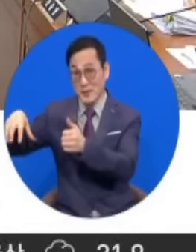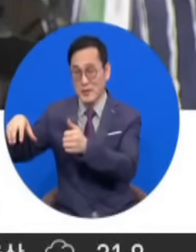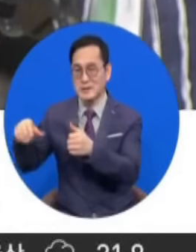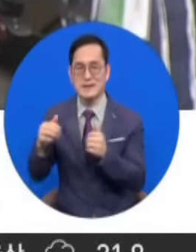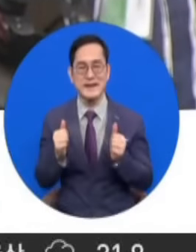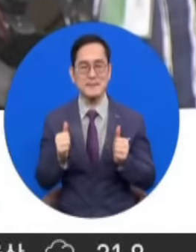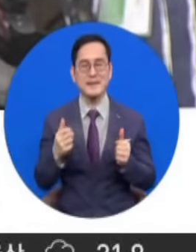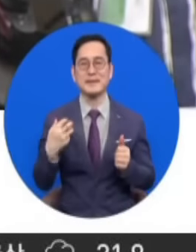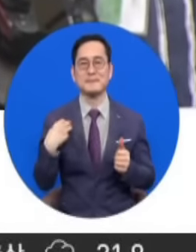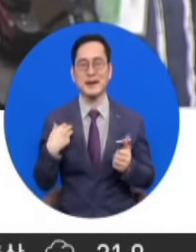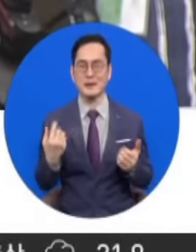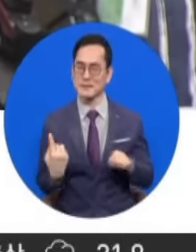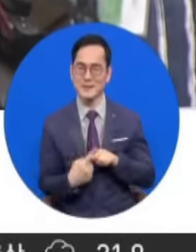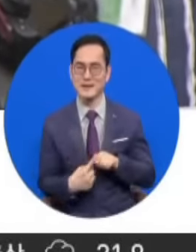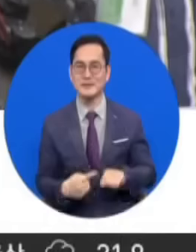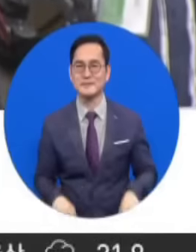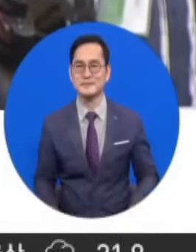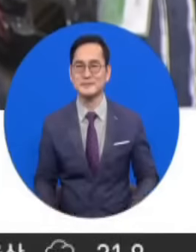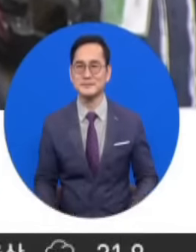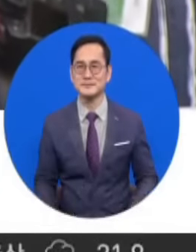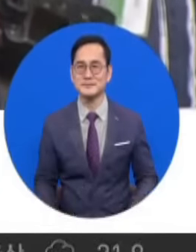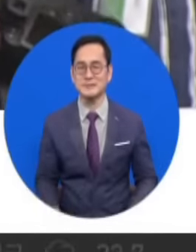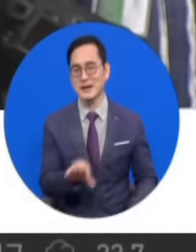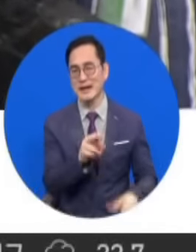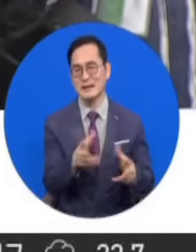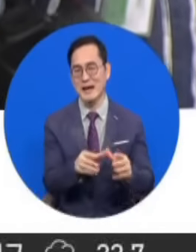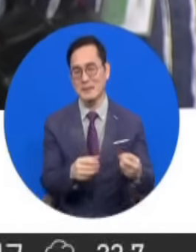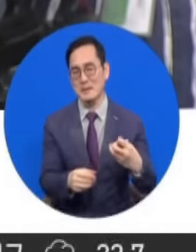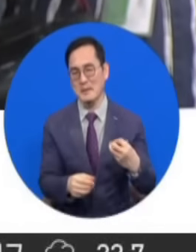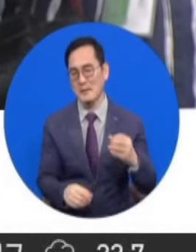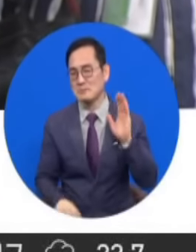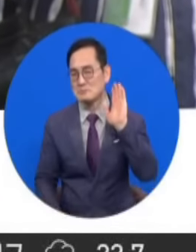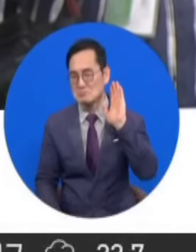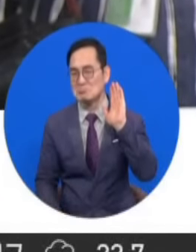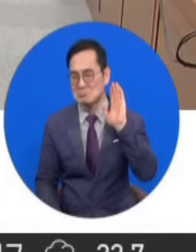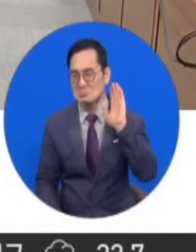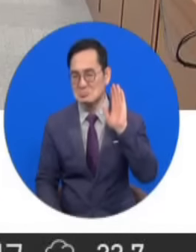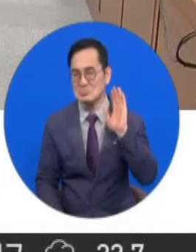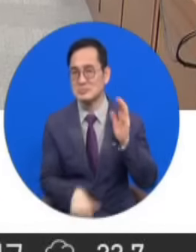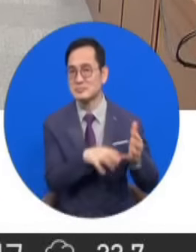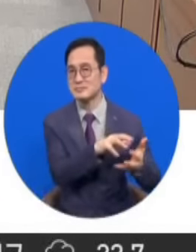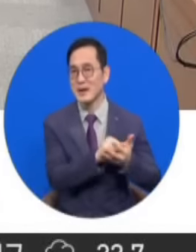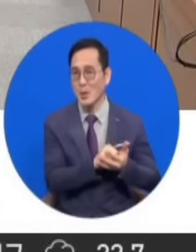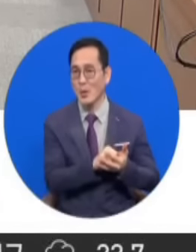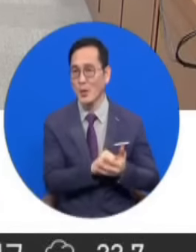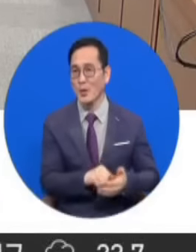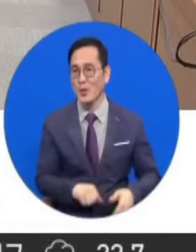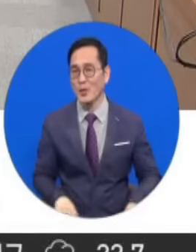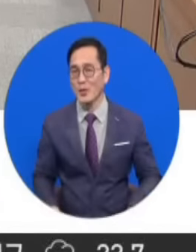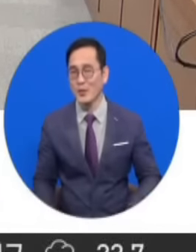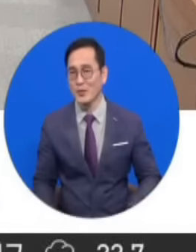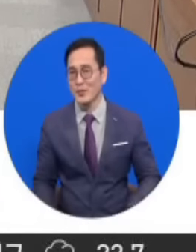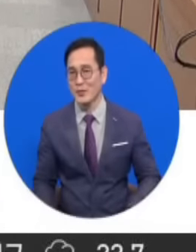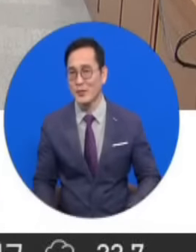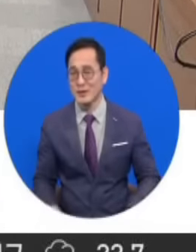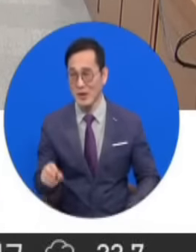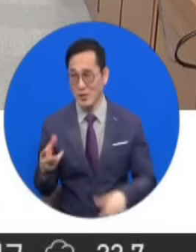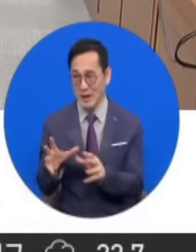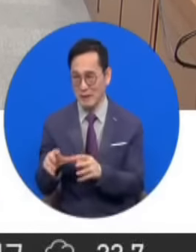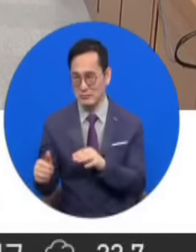말 잘 들어주고 물론 거기서 뭐 운영위의 운영 과정에서 문제가 있다고 한 건 제지를 하겠죠. 그런데